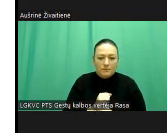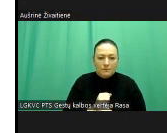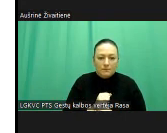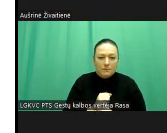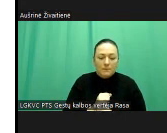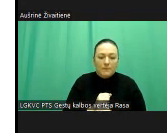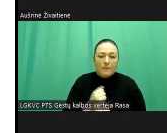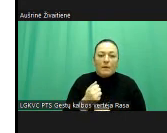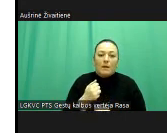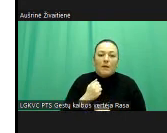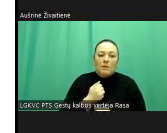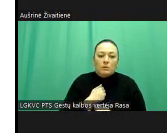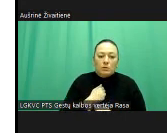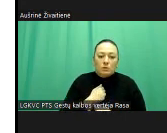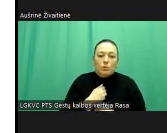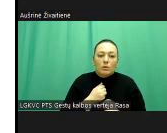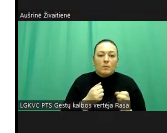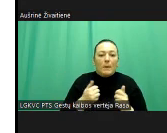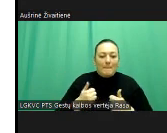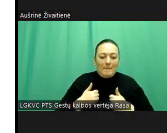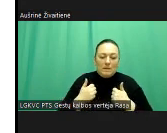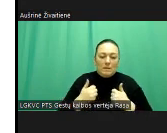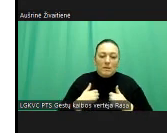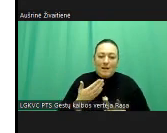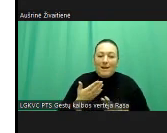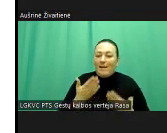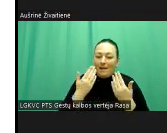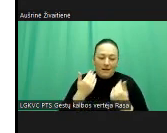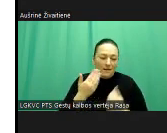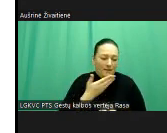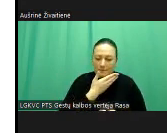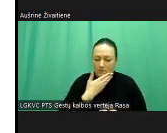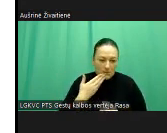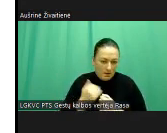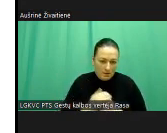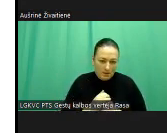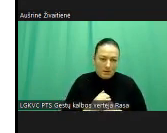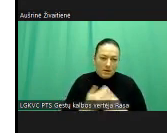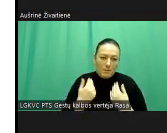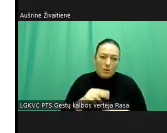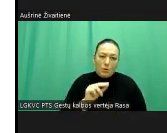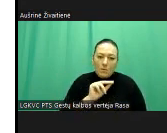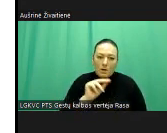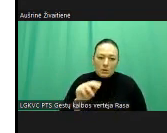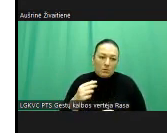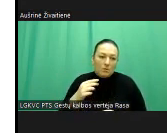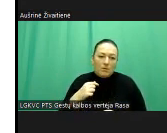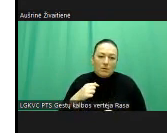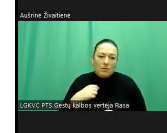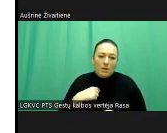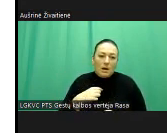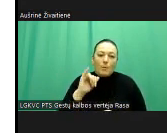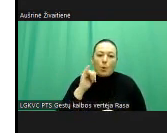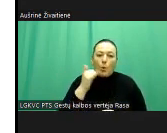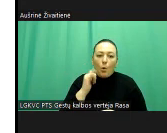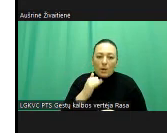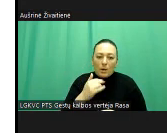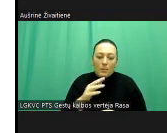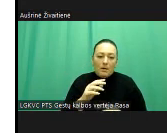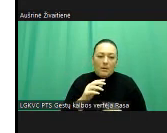Ir mes turime pasistengti, tai nėra taip lengva, nes, kaip minėjau, negalima pamesti kokybės ir